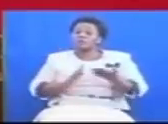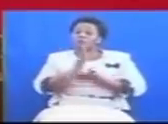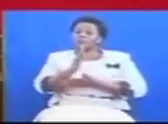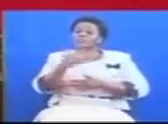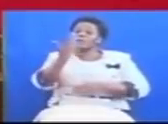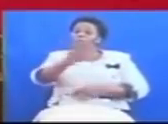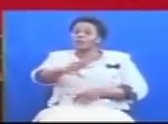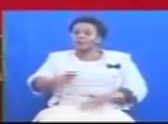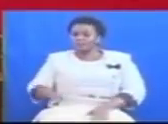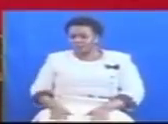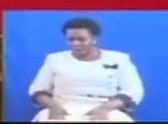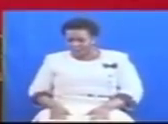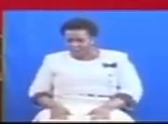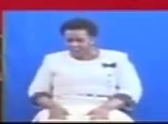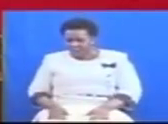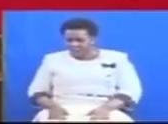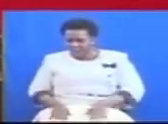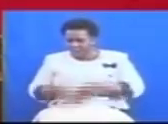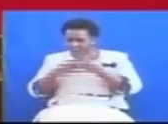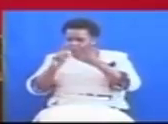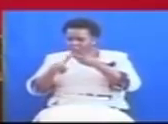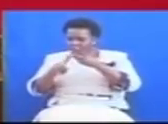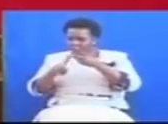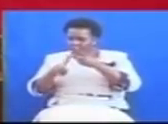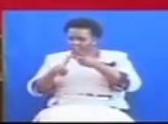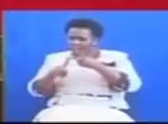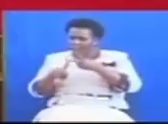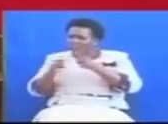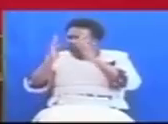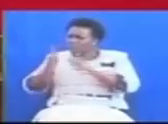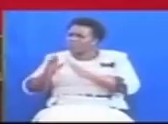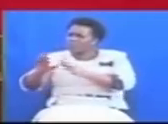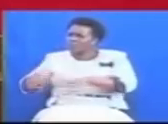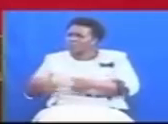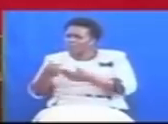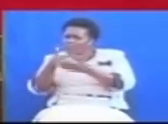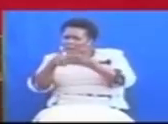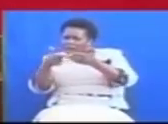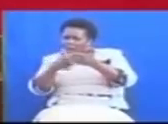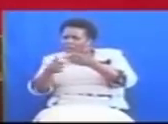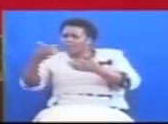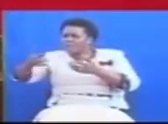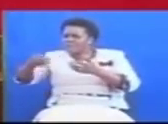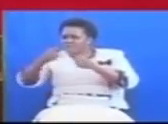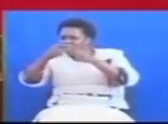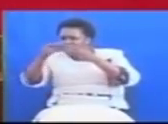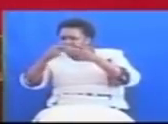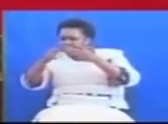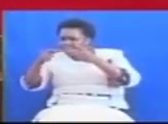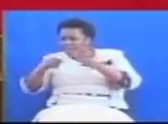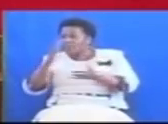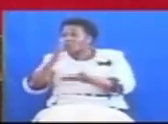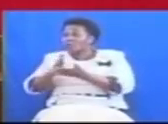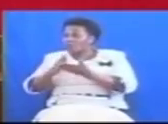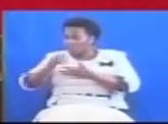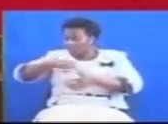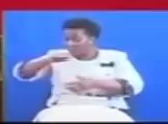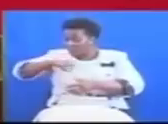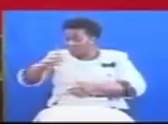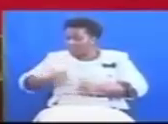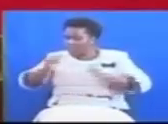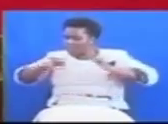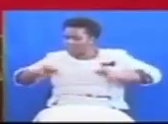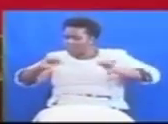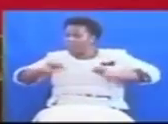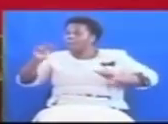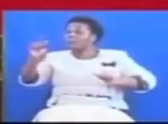mbunge ameyataja maeneo. Ni kweli tumefanya ziara katika jimbo la Kilolo zaidi ya mara tatu, mwezi Machi